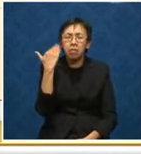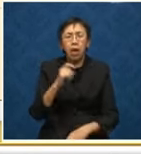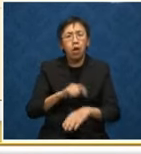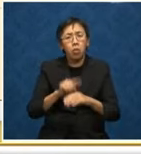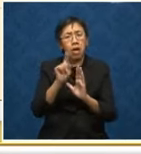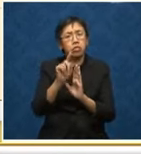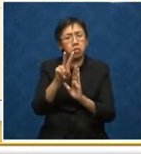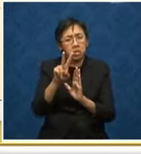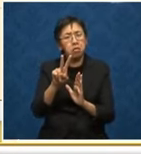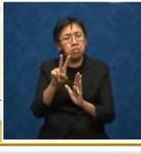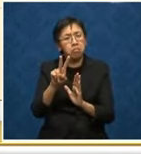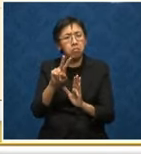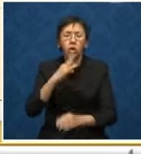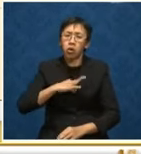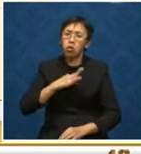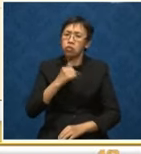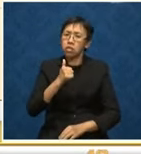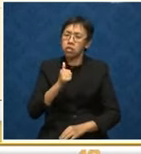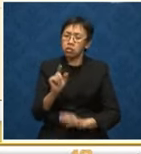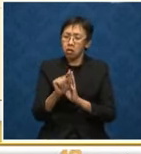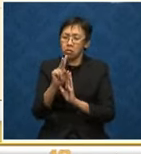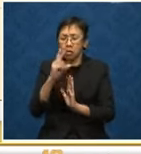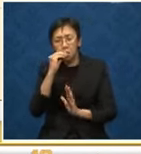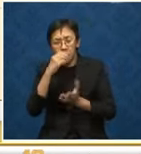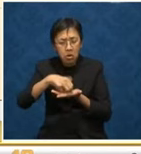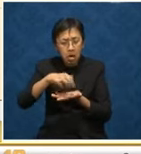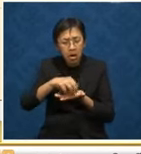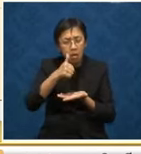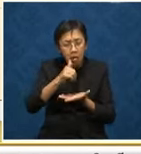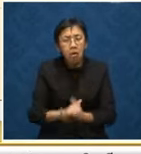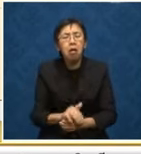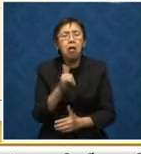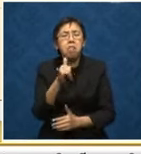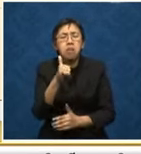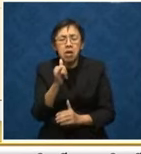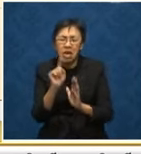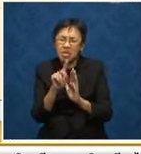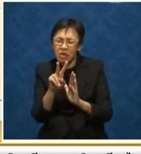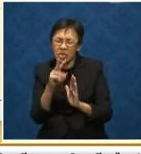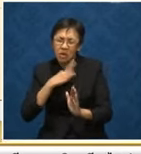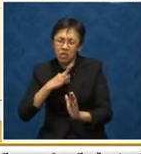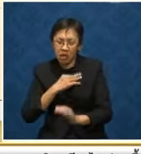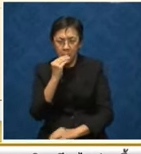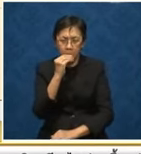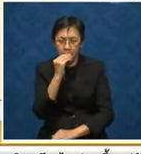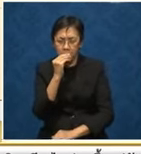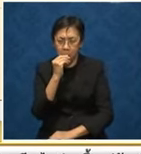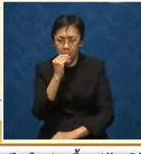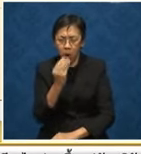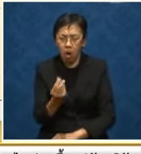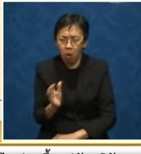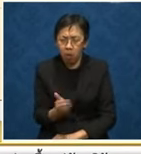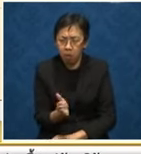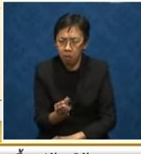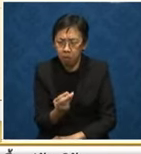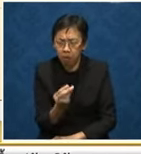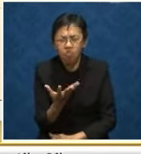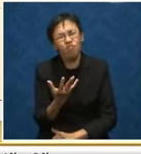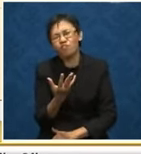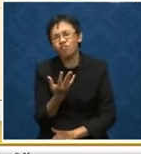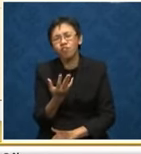2นาทีนี่ก็รู้สึกก็ได้เนื้อหาสาระพอแต่บางอย่างก็ยังรู้สึกว่าเร่งมากไปเร่งมากไ